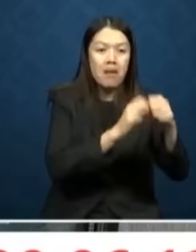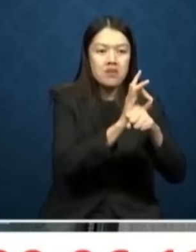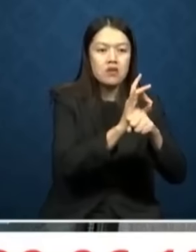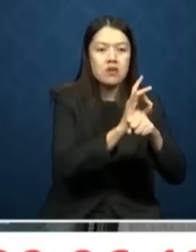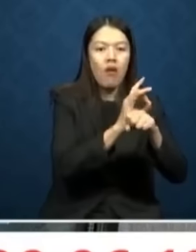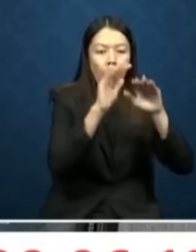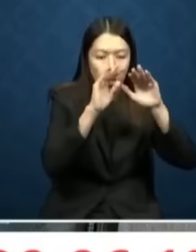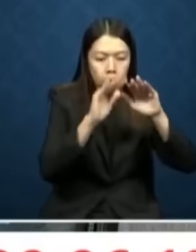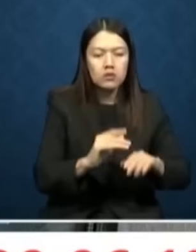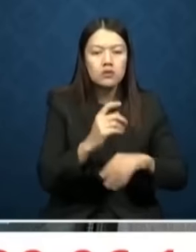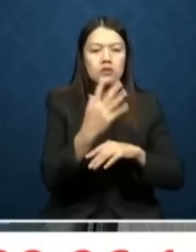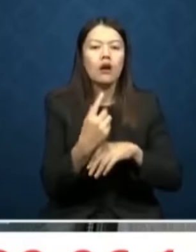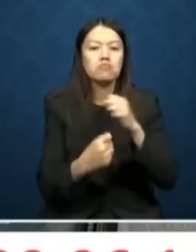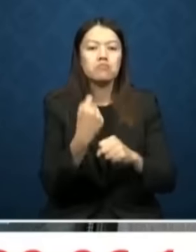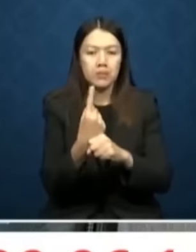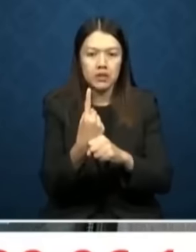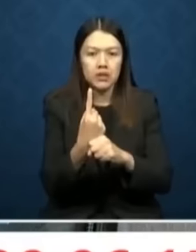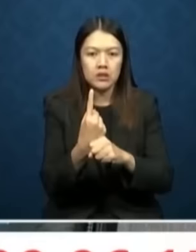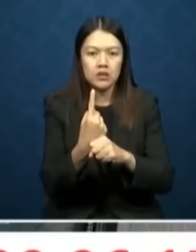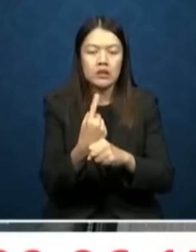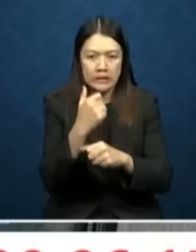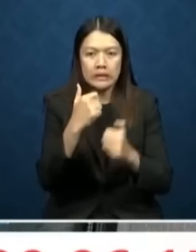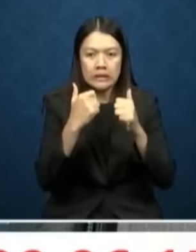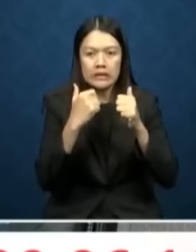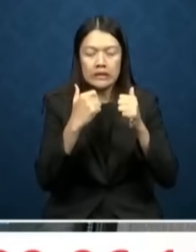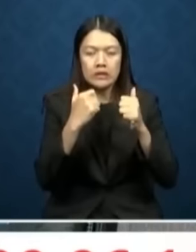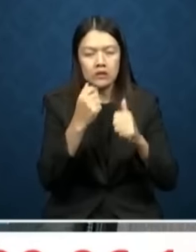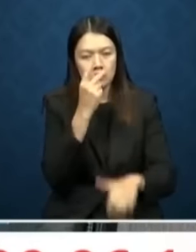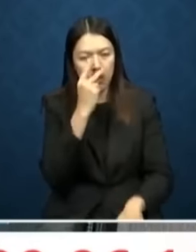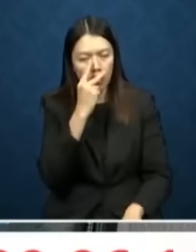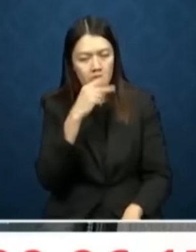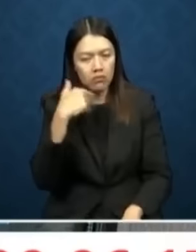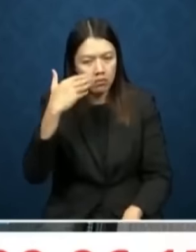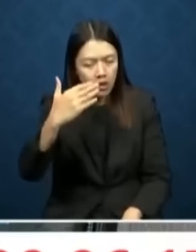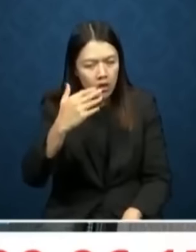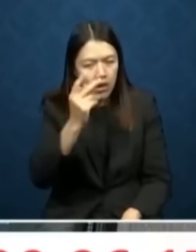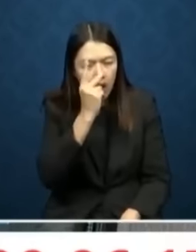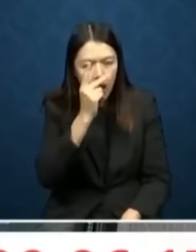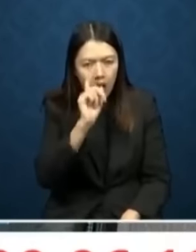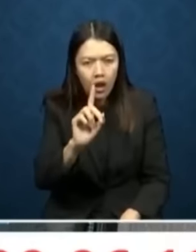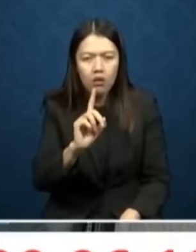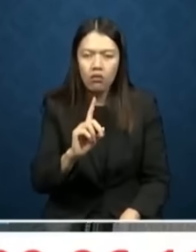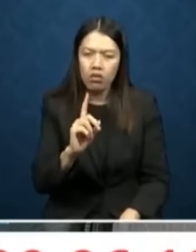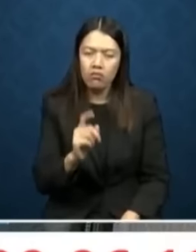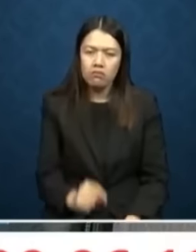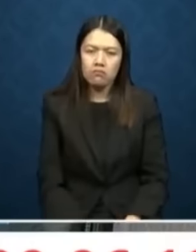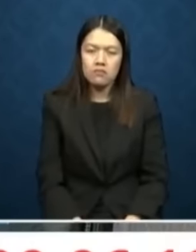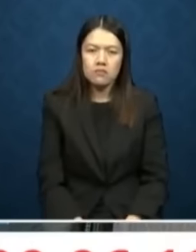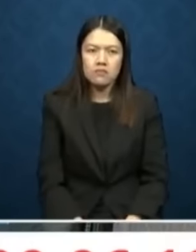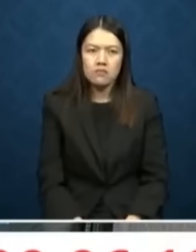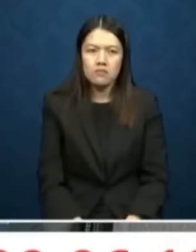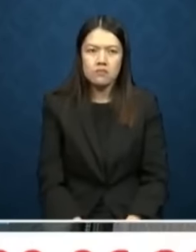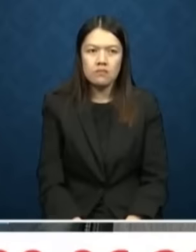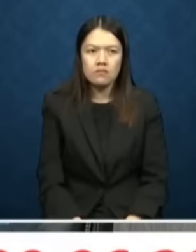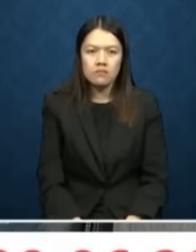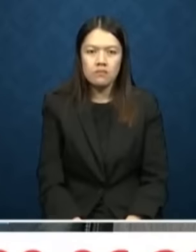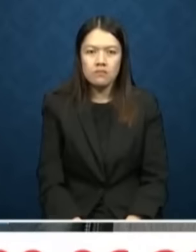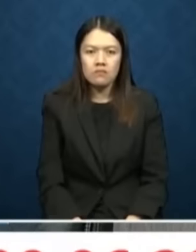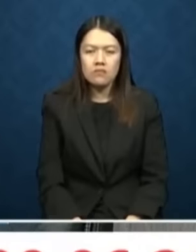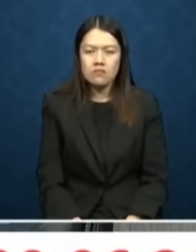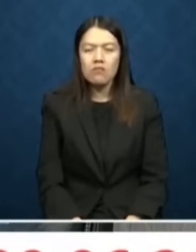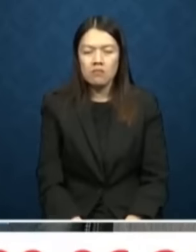ที่ดีสำหรับท่านนะครับที่แปลกก็คือว่าหลังจากนั้นแล้วนี่เรื่องแปลกๆเกิดขึ้นไม่หยุดท่านรักษ